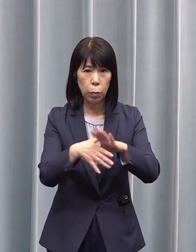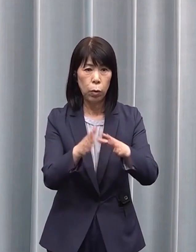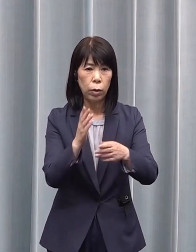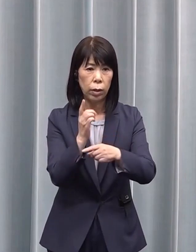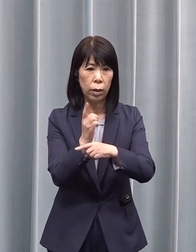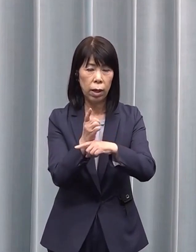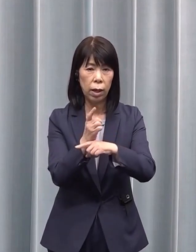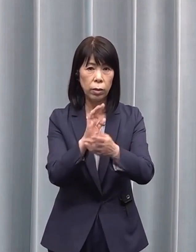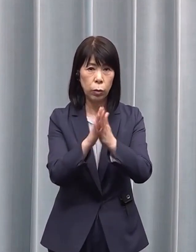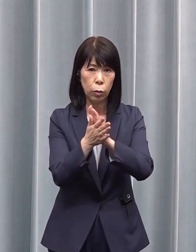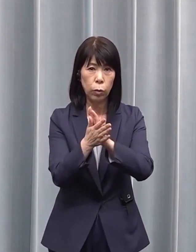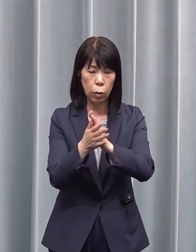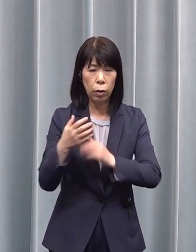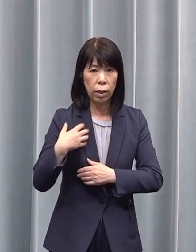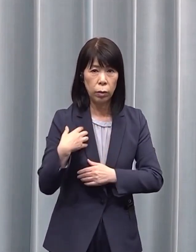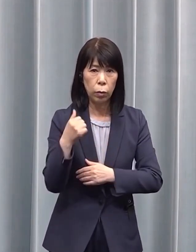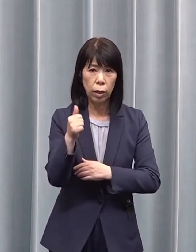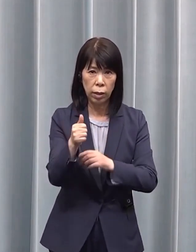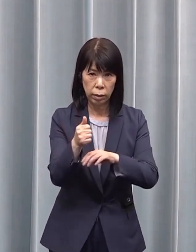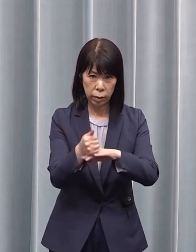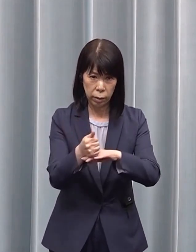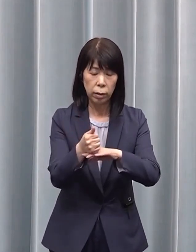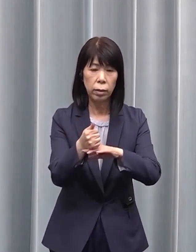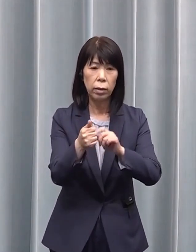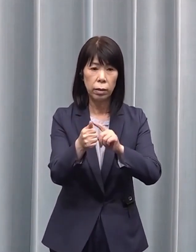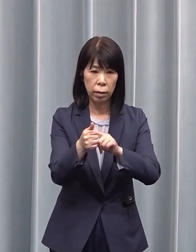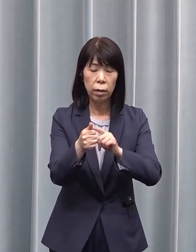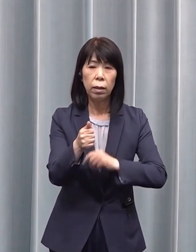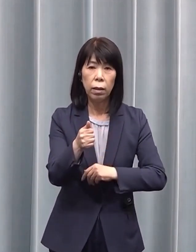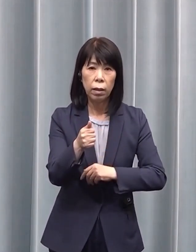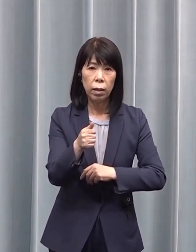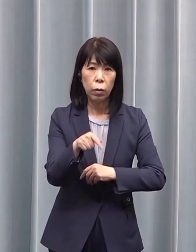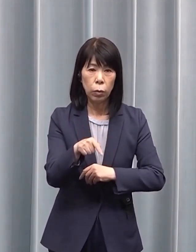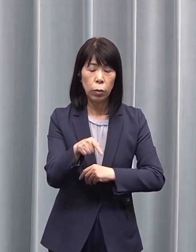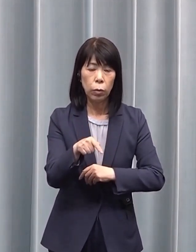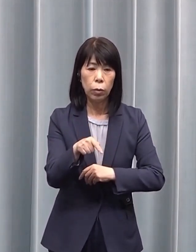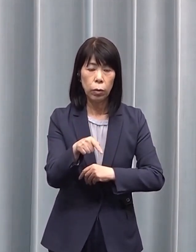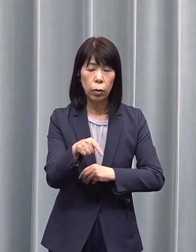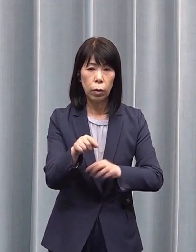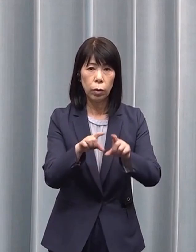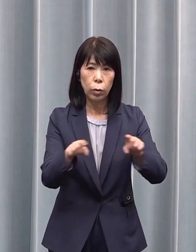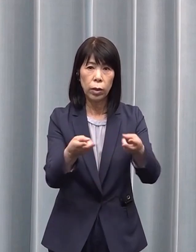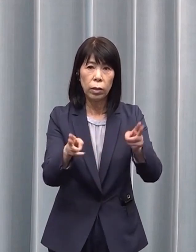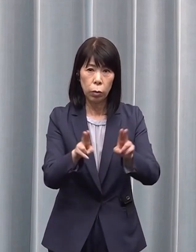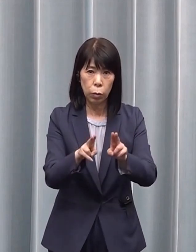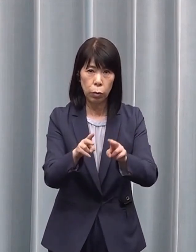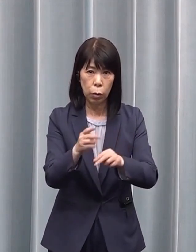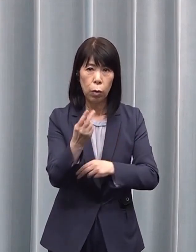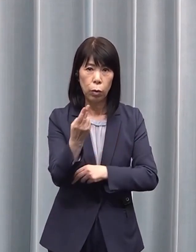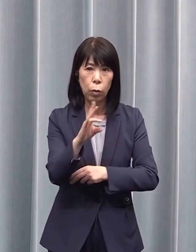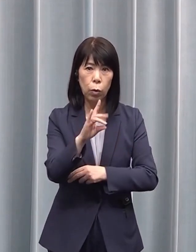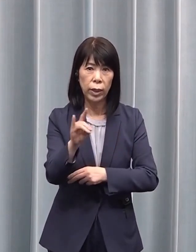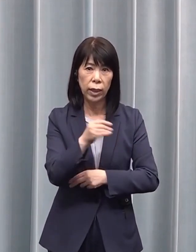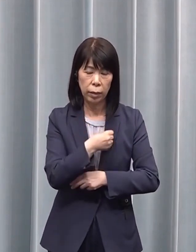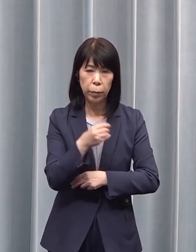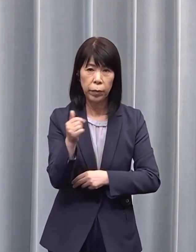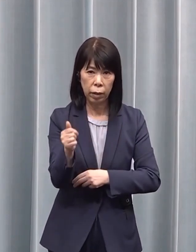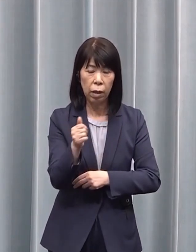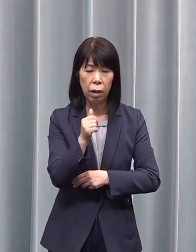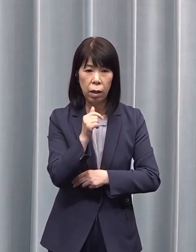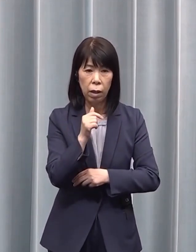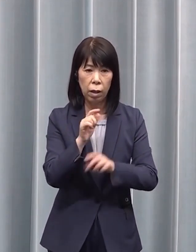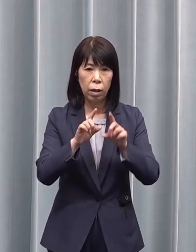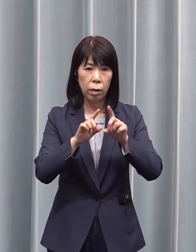。でおそらくはこのことは把握されていると思うんですが、共産党の都議が明らかにしたこれまでの文書の中